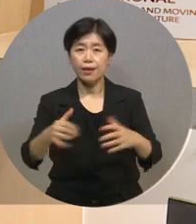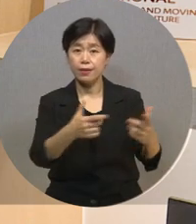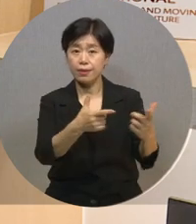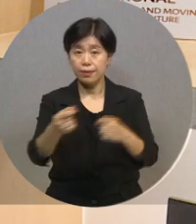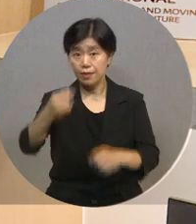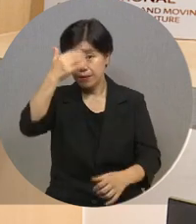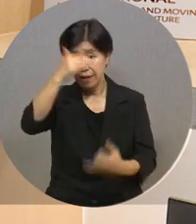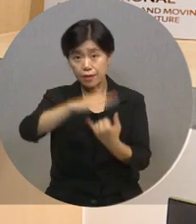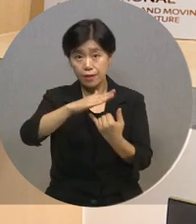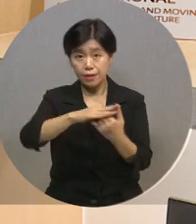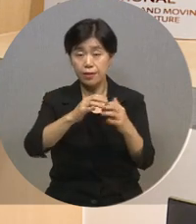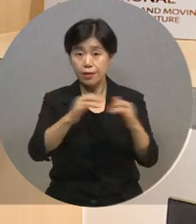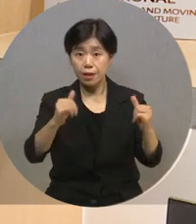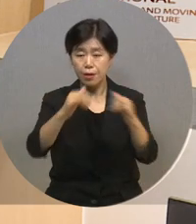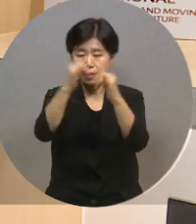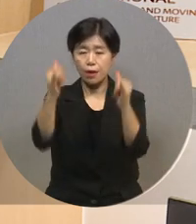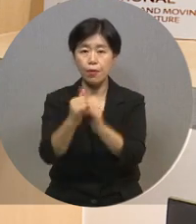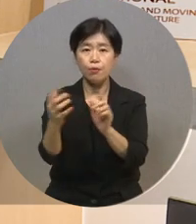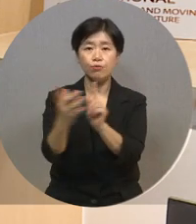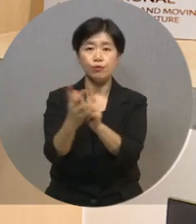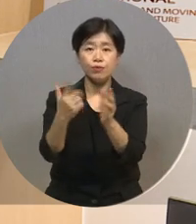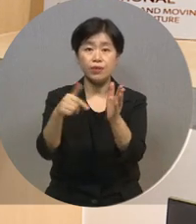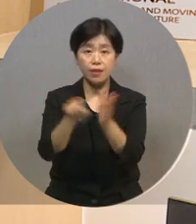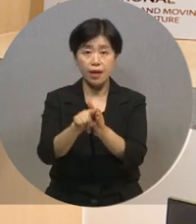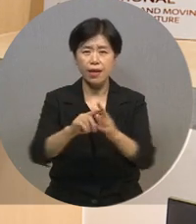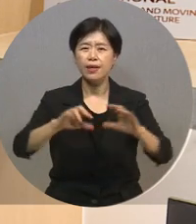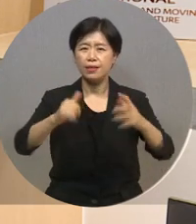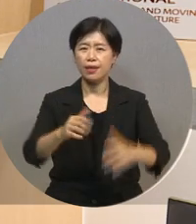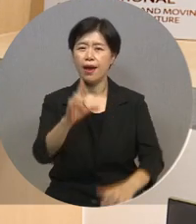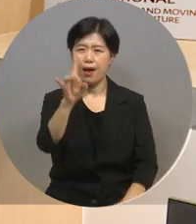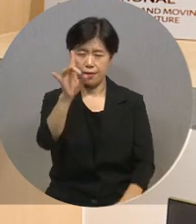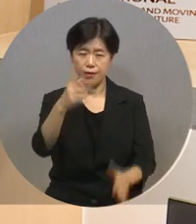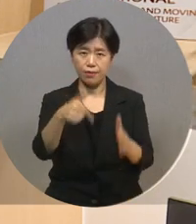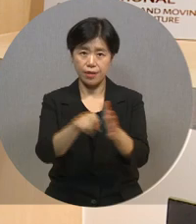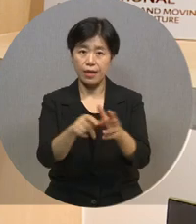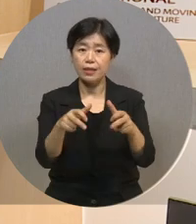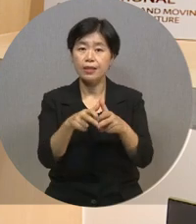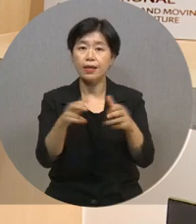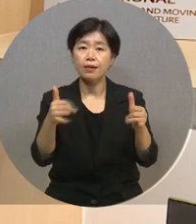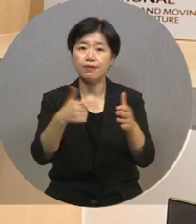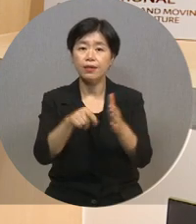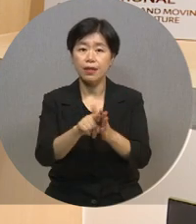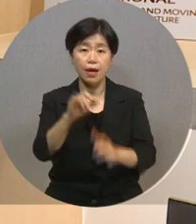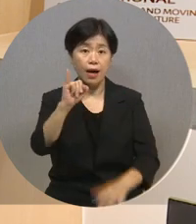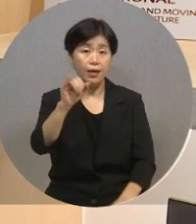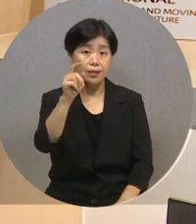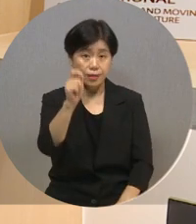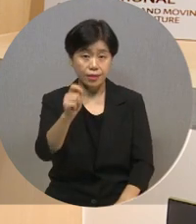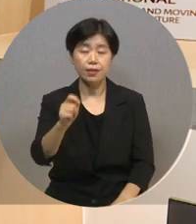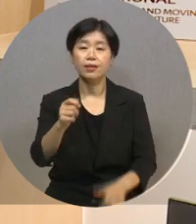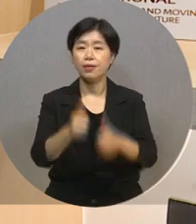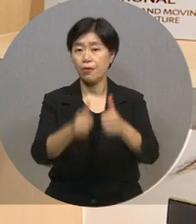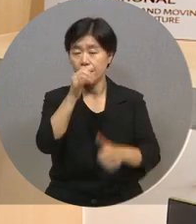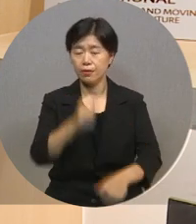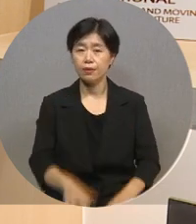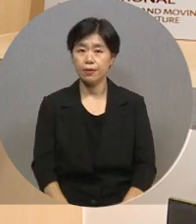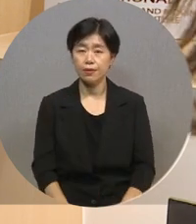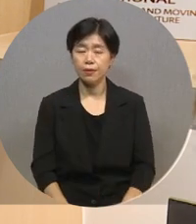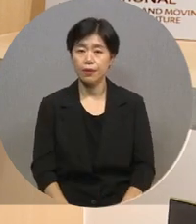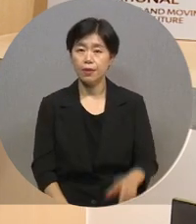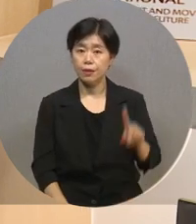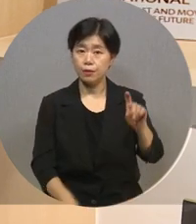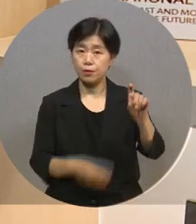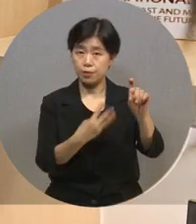진출 기반을 마련하기 위한 전 세계 유일한 장애 청소년을 위한 IT 대회입니다. 24년도 본선전은 11월